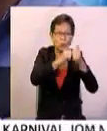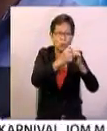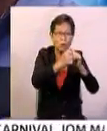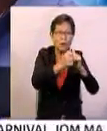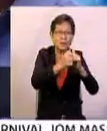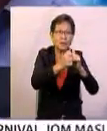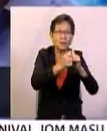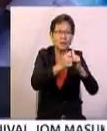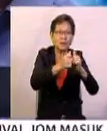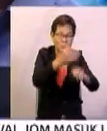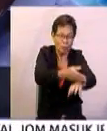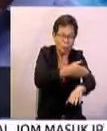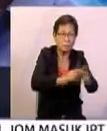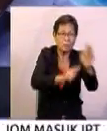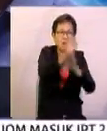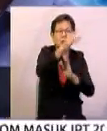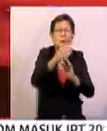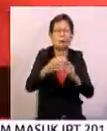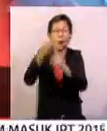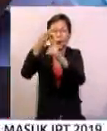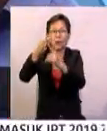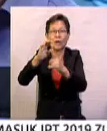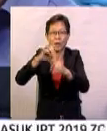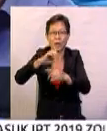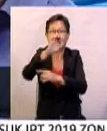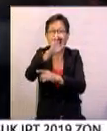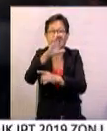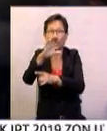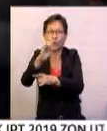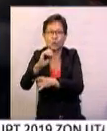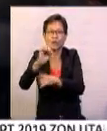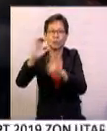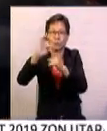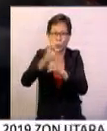paling utama membangunkan ekosistem budaya sukan.